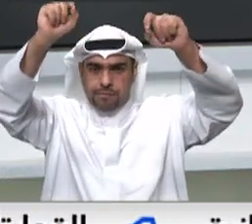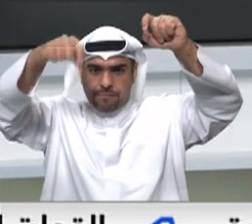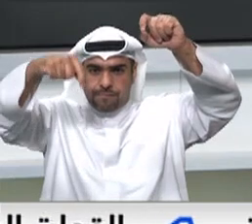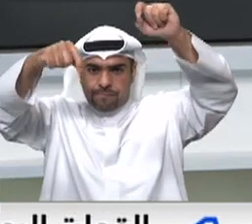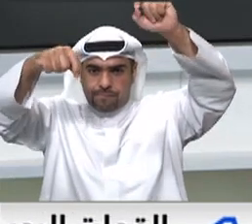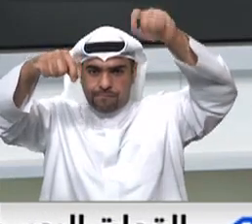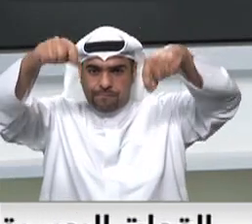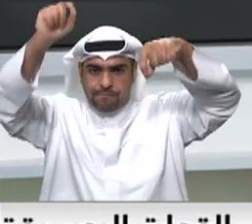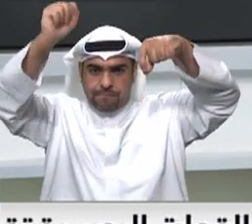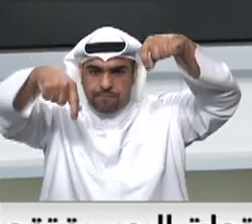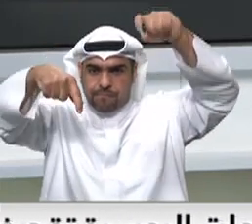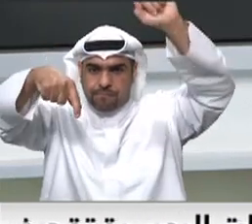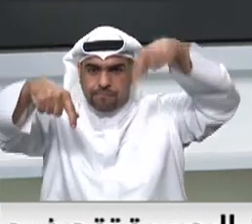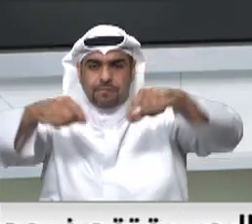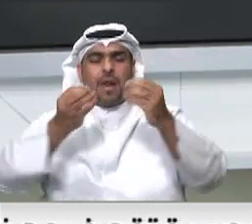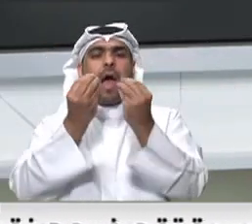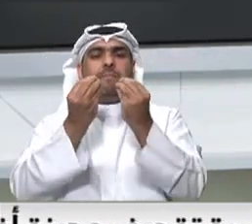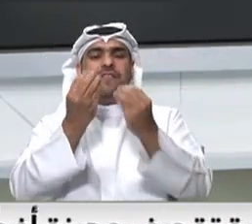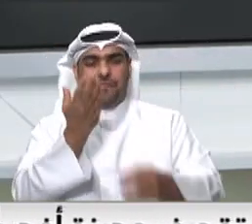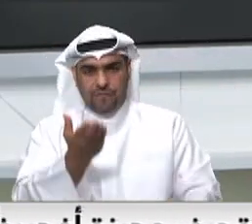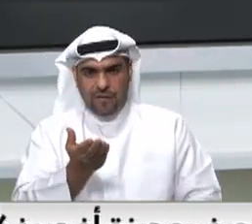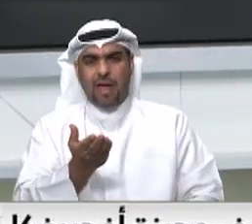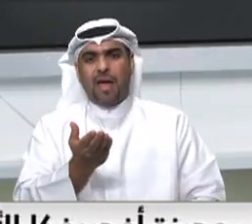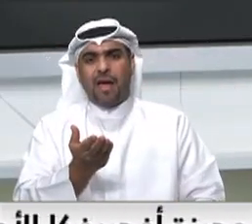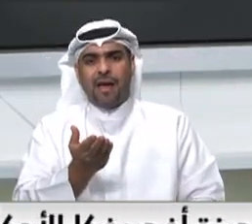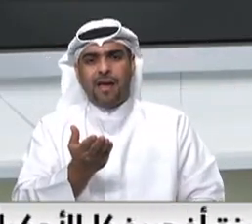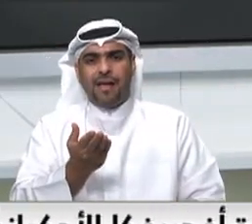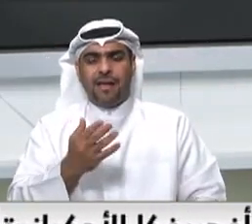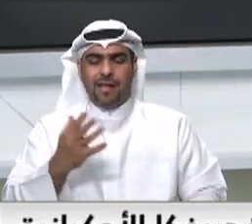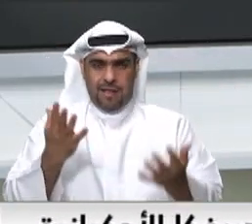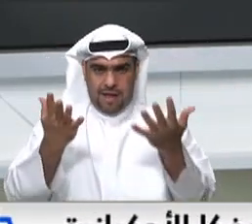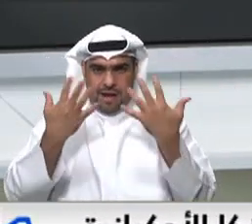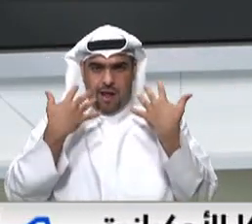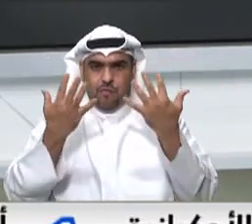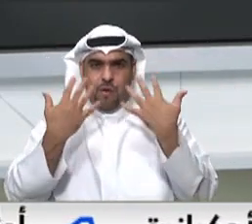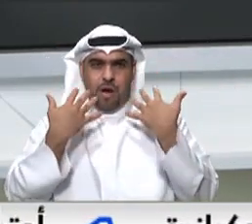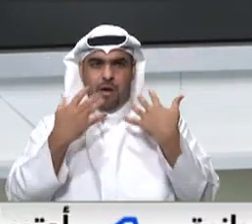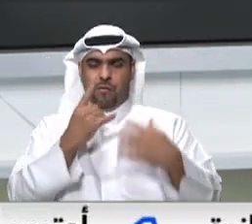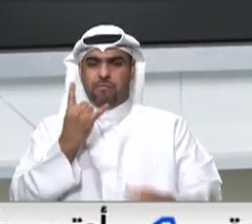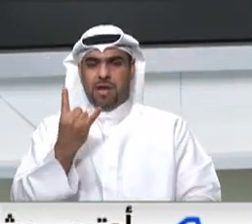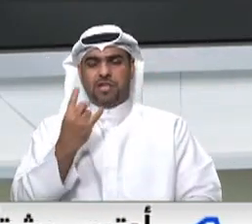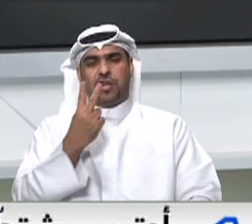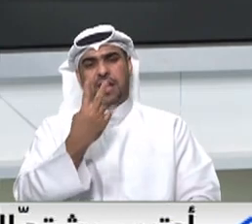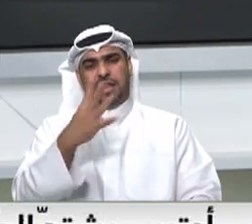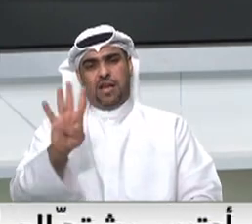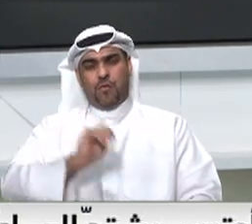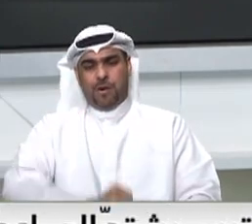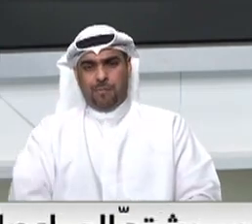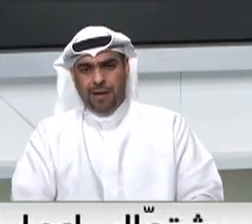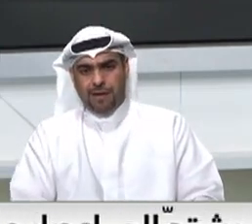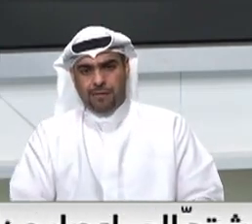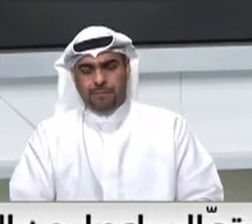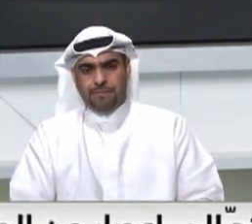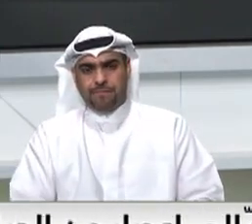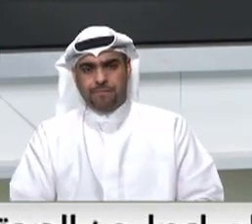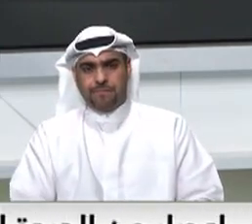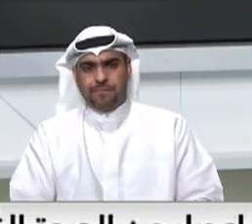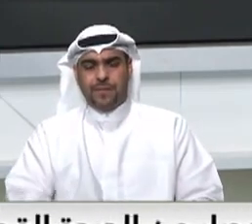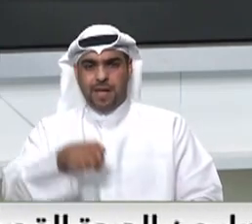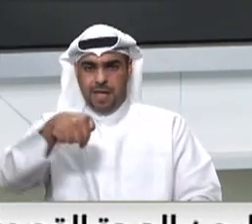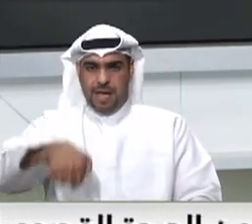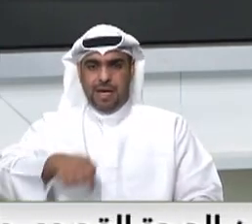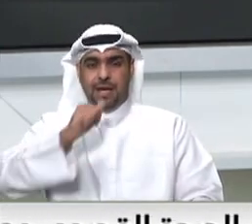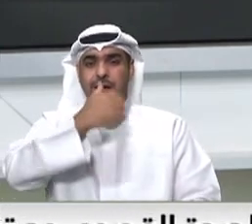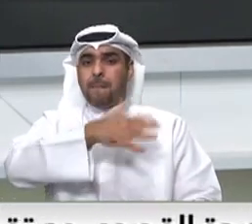ه راح يكون شمالي شرقي الى متقلب الاتجاه نشط على فترات 10 الى 42 م في الساعه لذلك ارتفاع